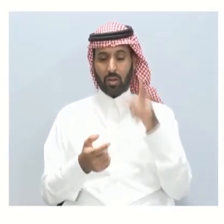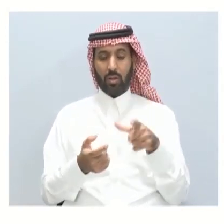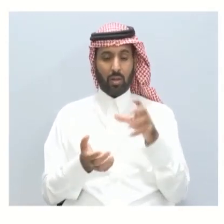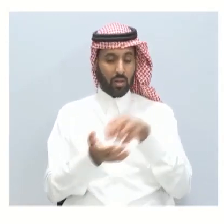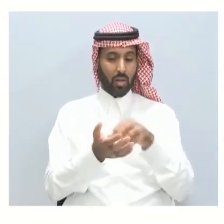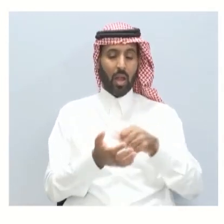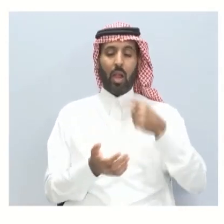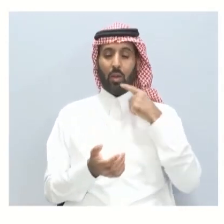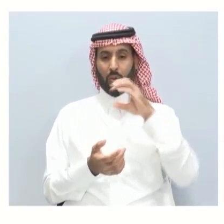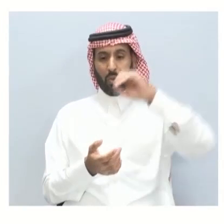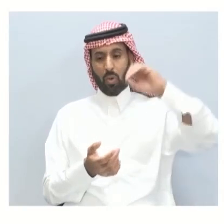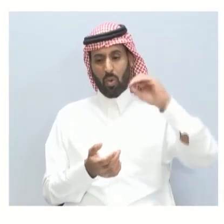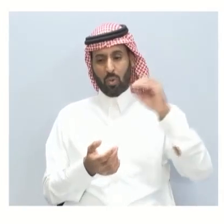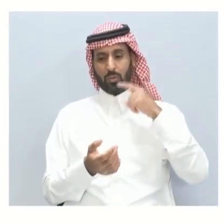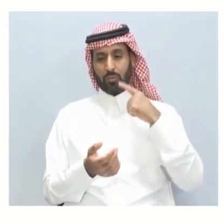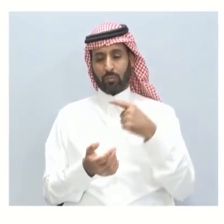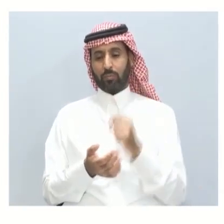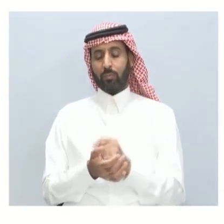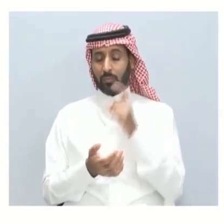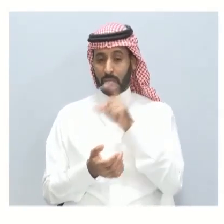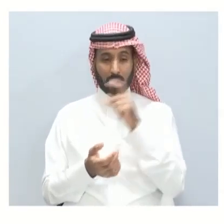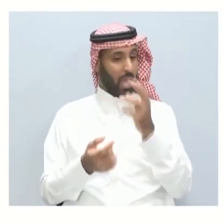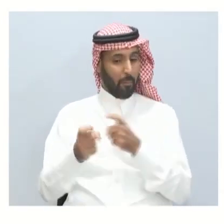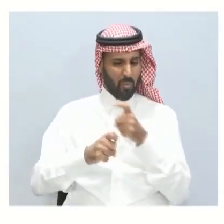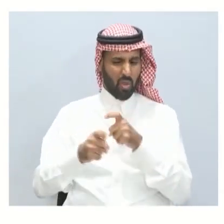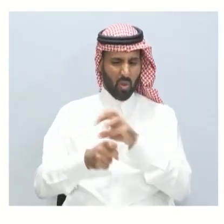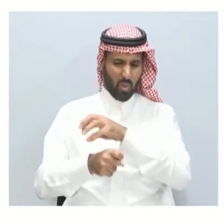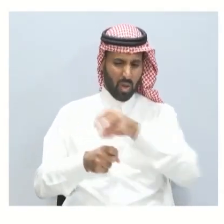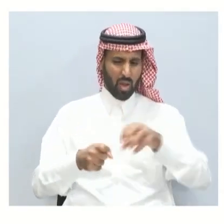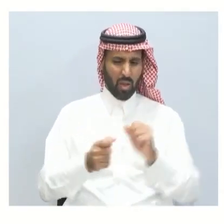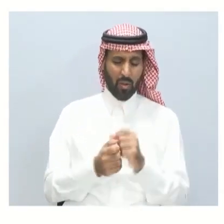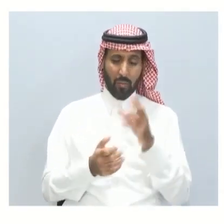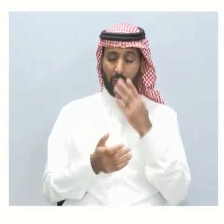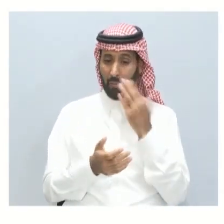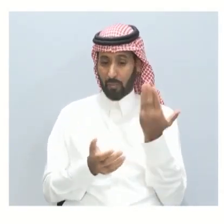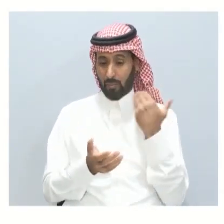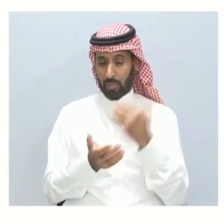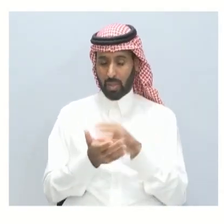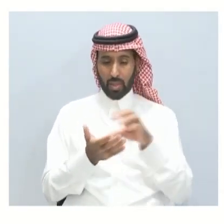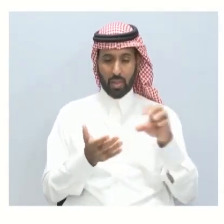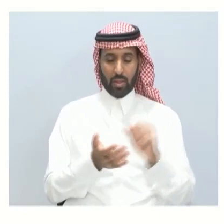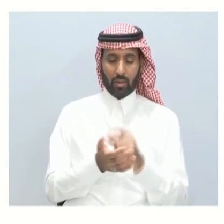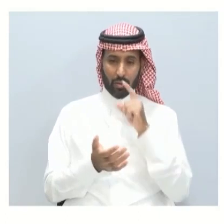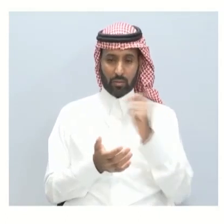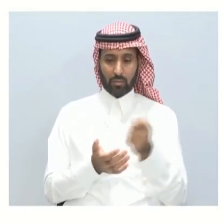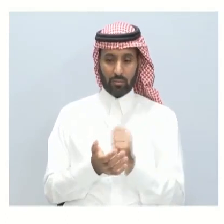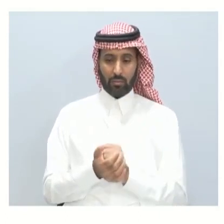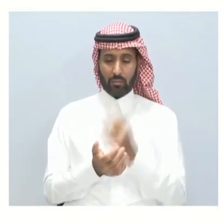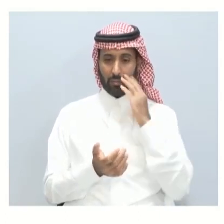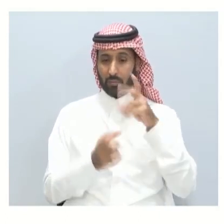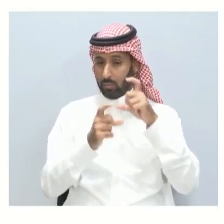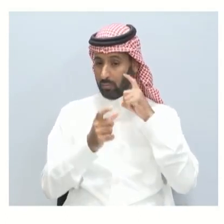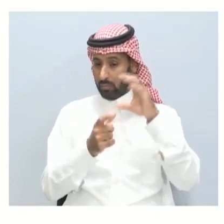هو الاكسجين فاكتب التوزيع الالكتروني لهذه العناصر بعد ان قمنا بتحديدها هذا هو